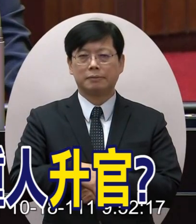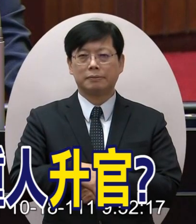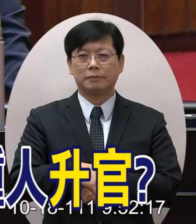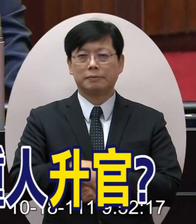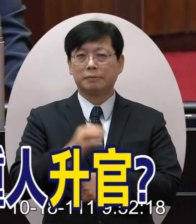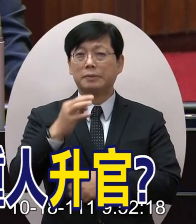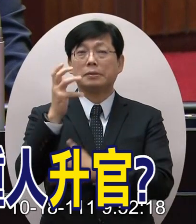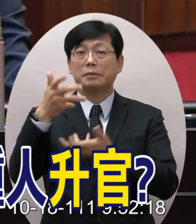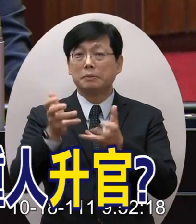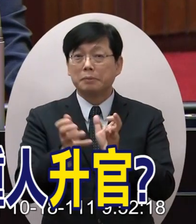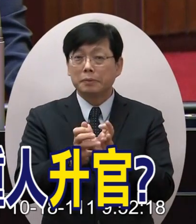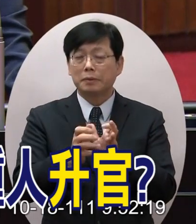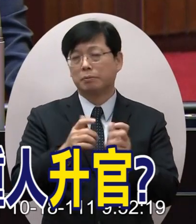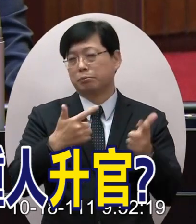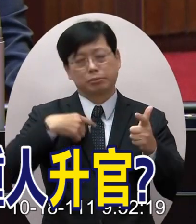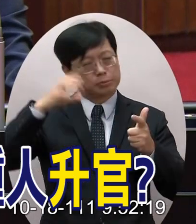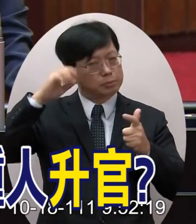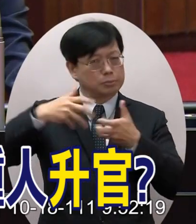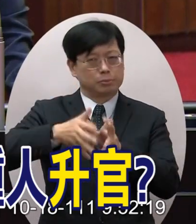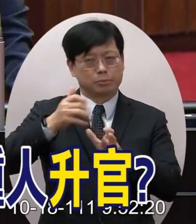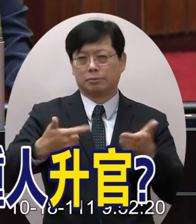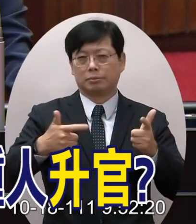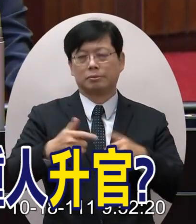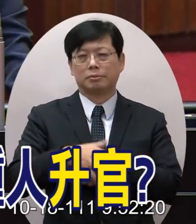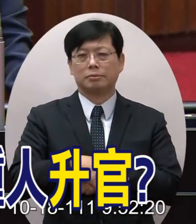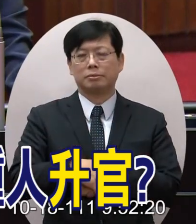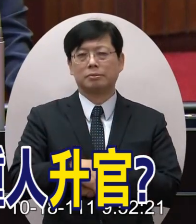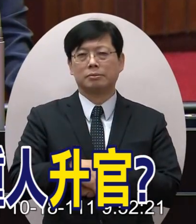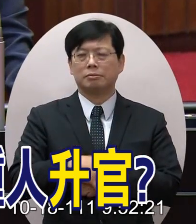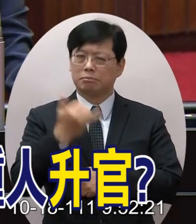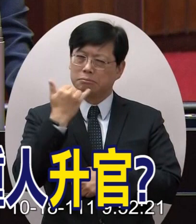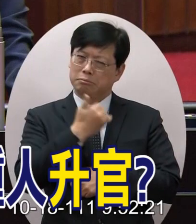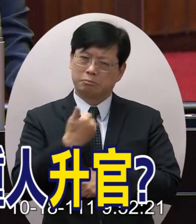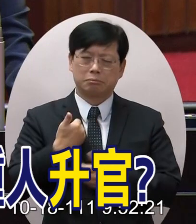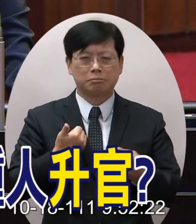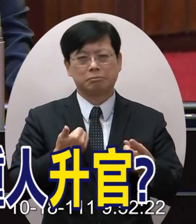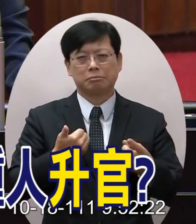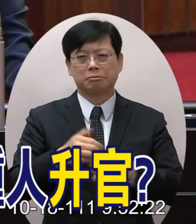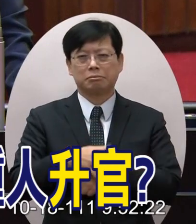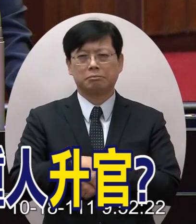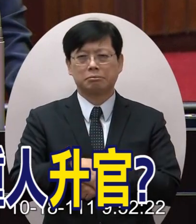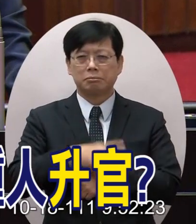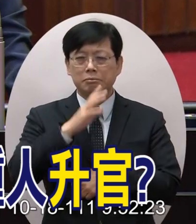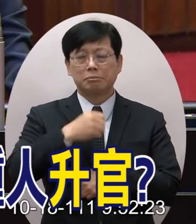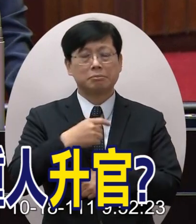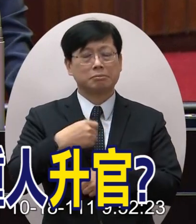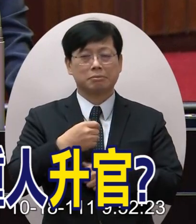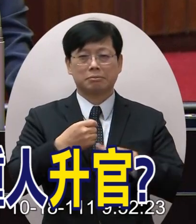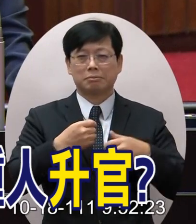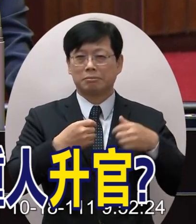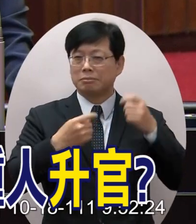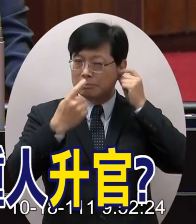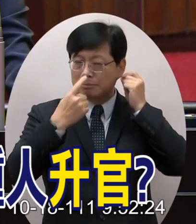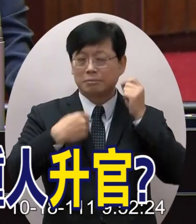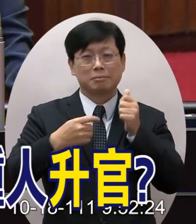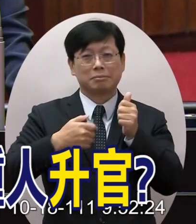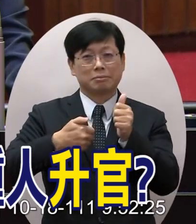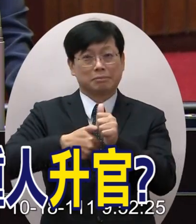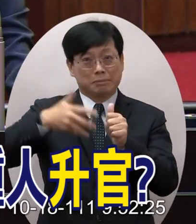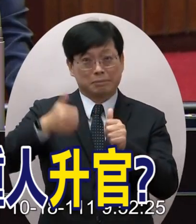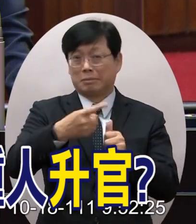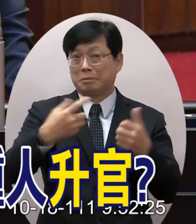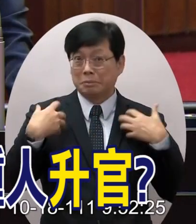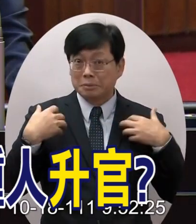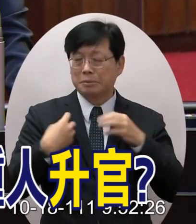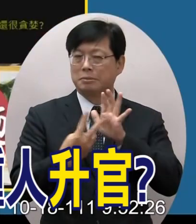这个财政部的，当然不是苏部长了，哈，就是可能是我们的这个阮次长哈，国安基金的操盘者